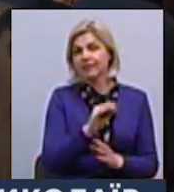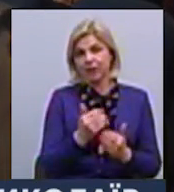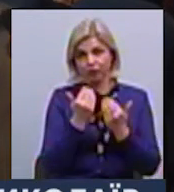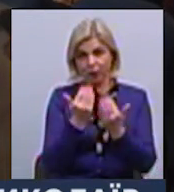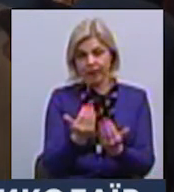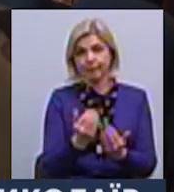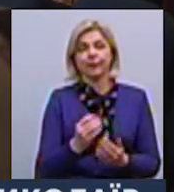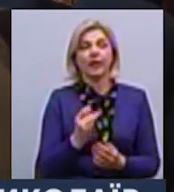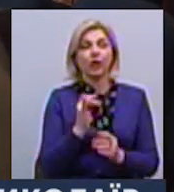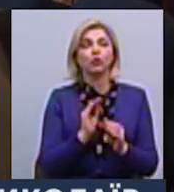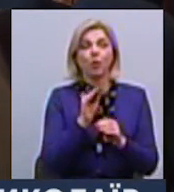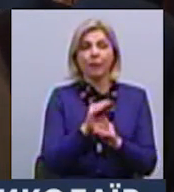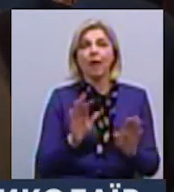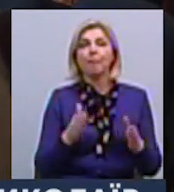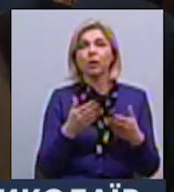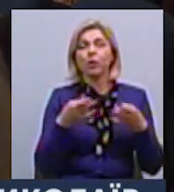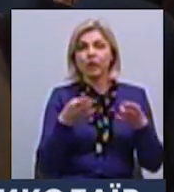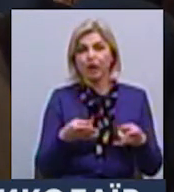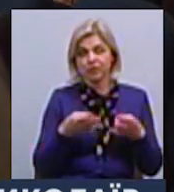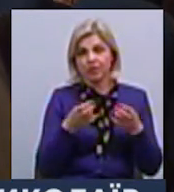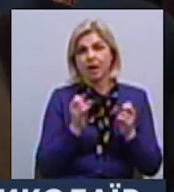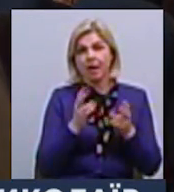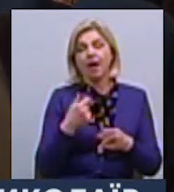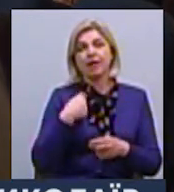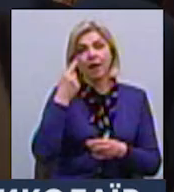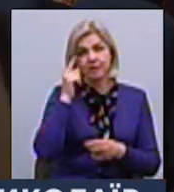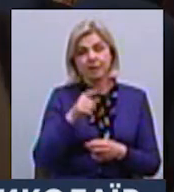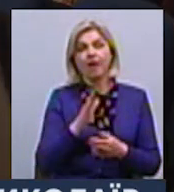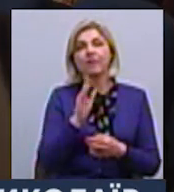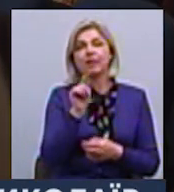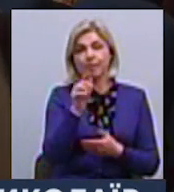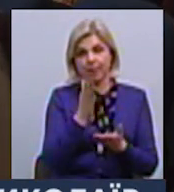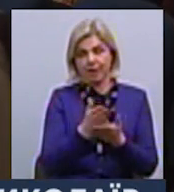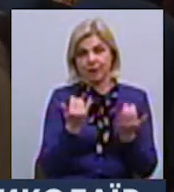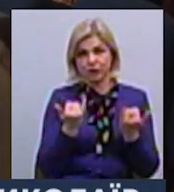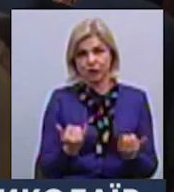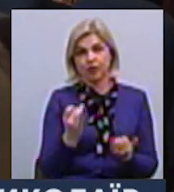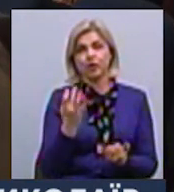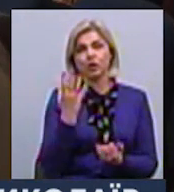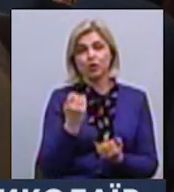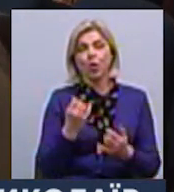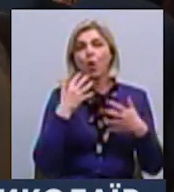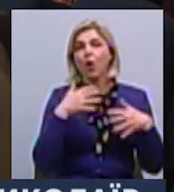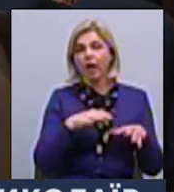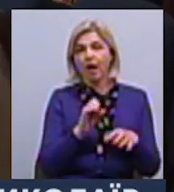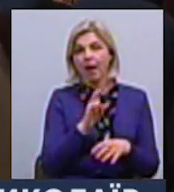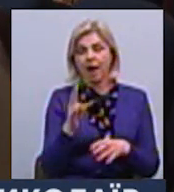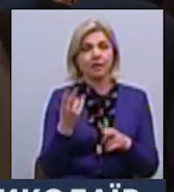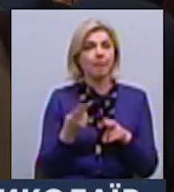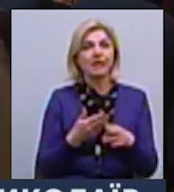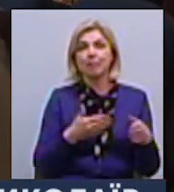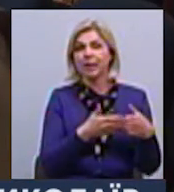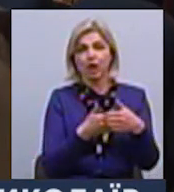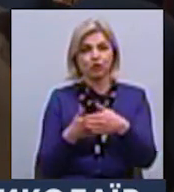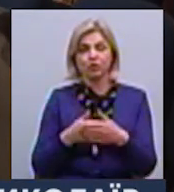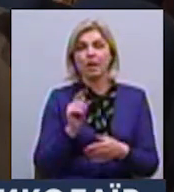Чуть добавлю в мелодію нежність, як я знаю, в тебе є сейчас. І ще океану безбрежність.